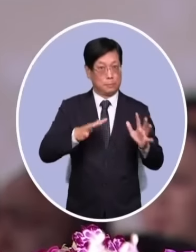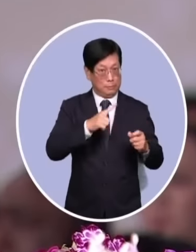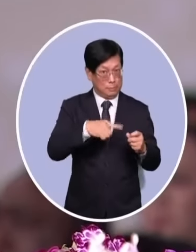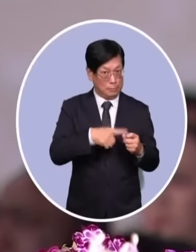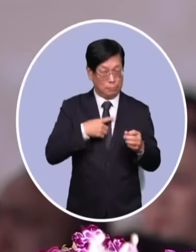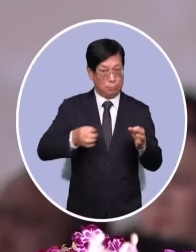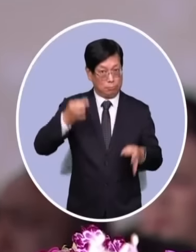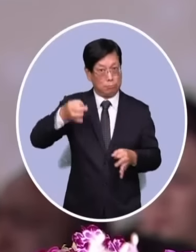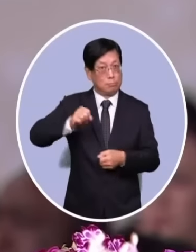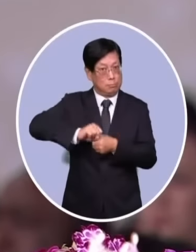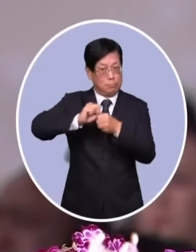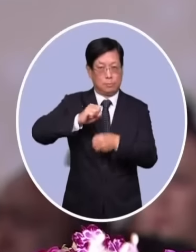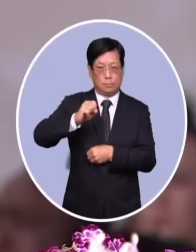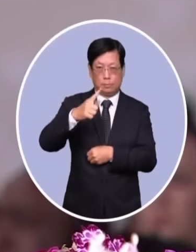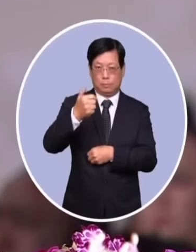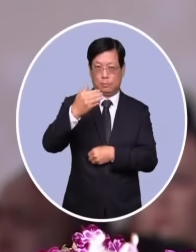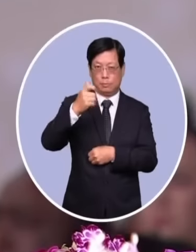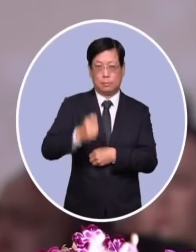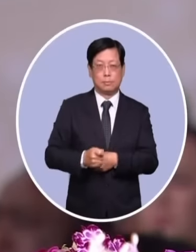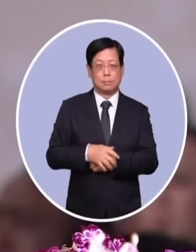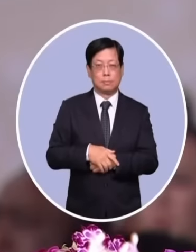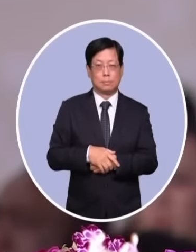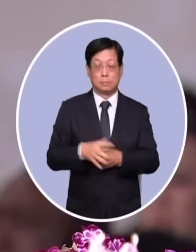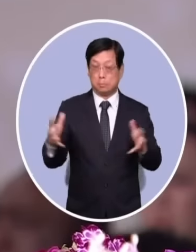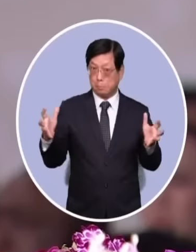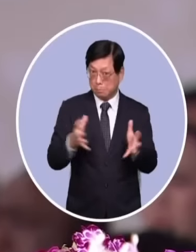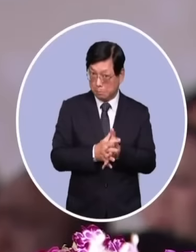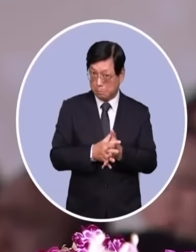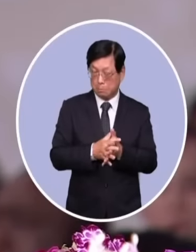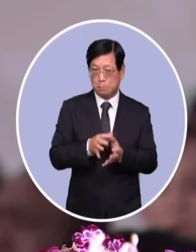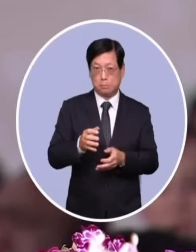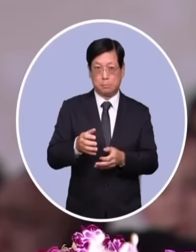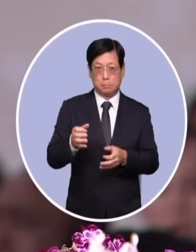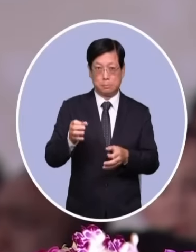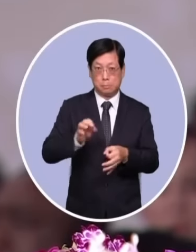加159亿元，总共达到